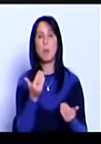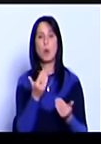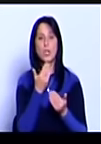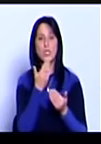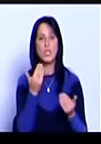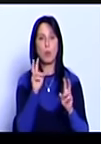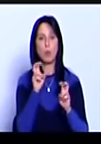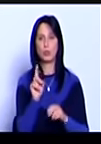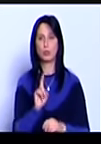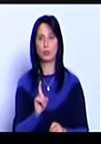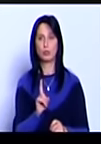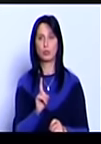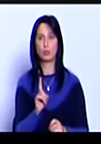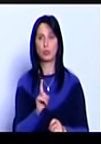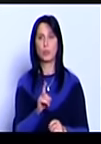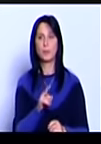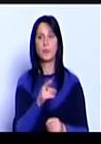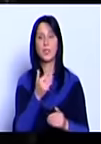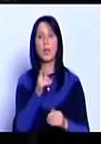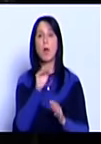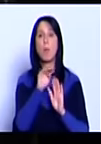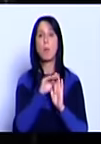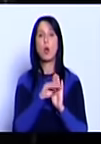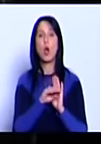საბოლოო თემა რა არის? საბოლოო თემა ეს არის,